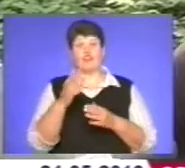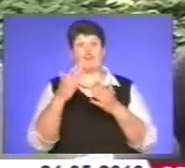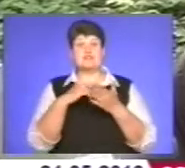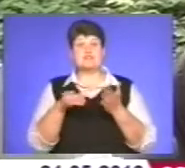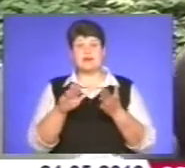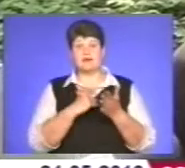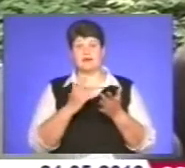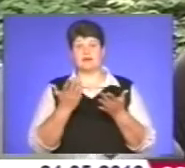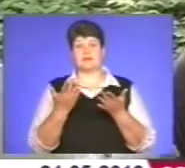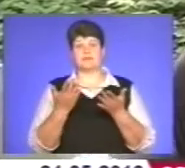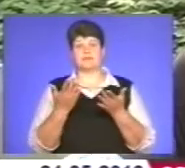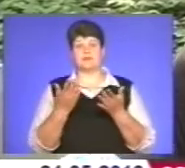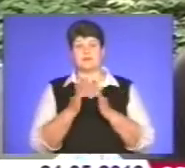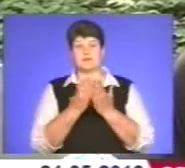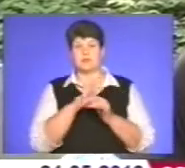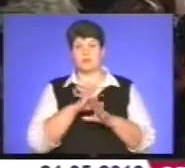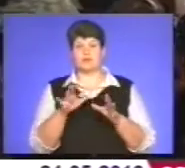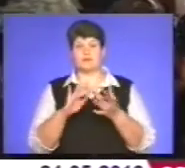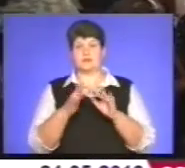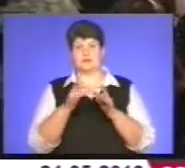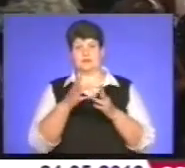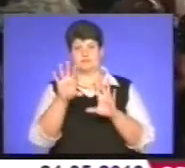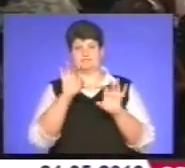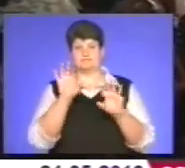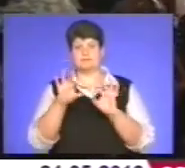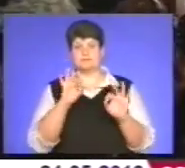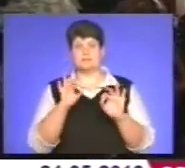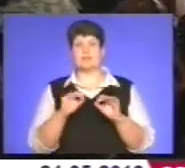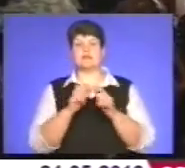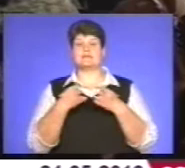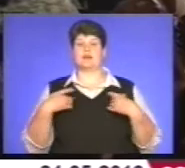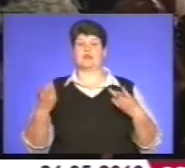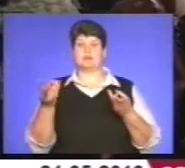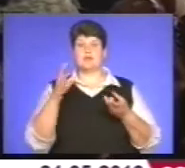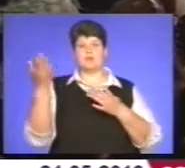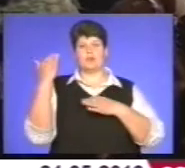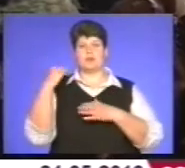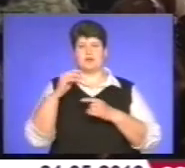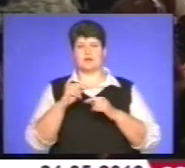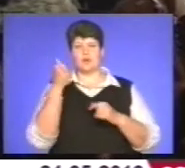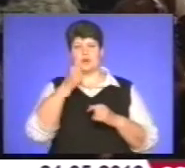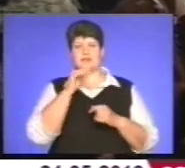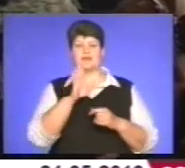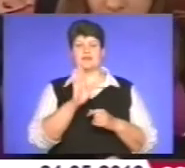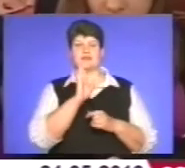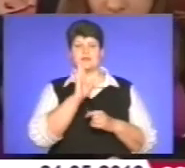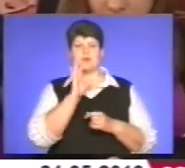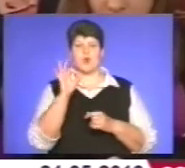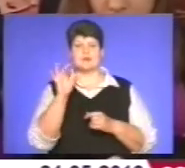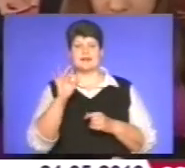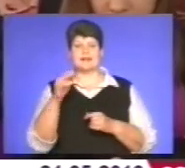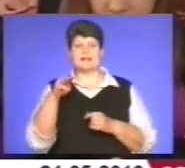з інтернету все витягували, вчилися. На свято прийшли і випускники попередніх років. Дівчатам Оксані і Тетяні